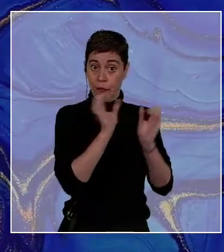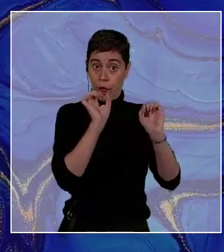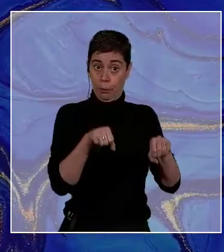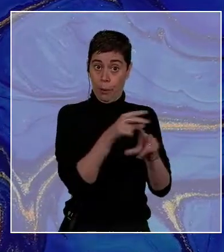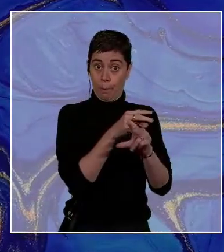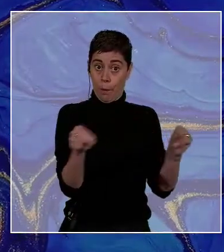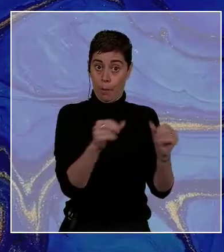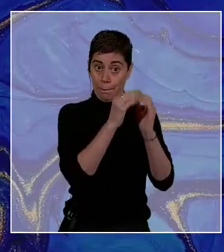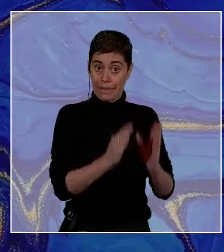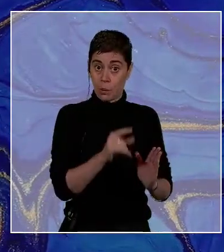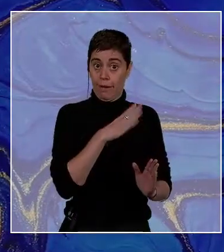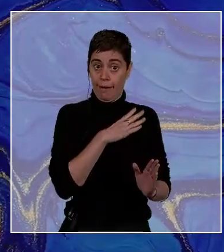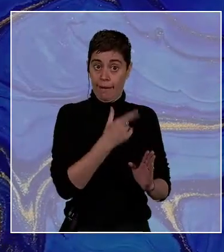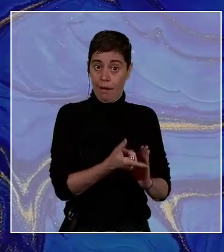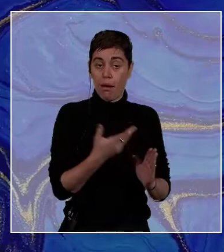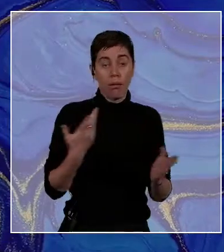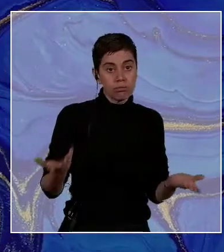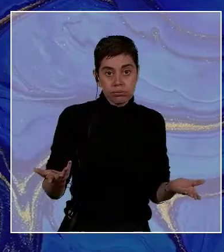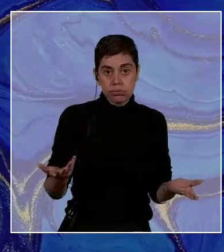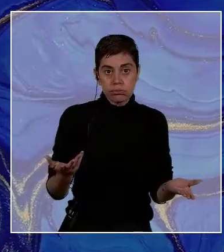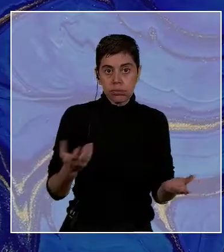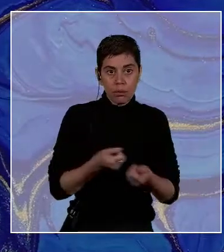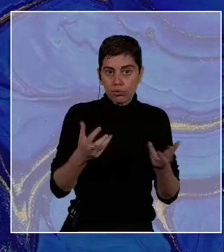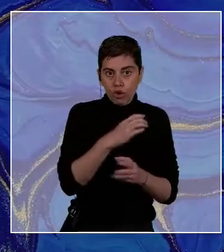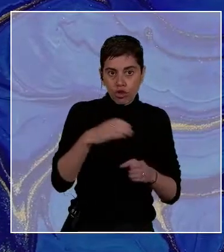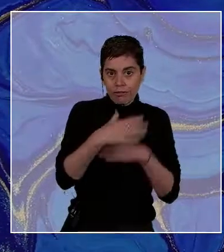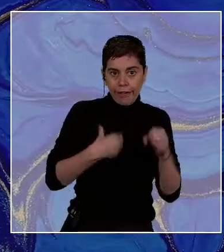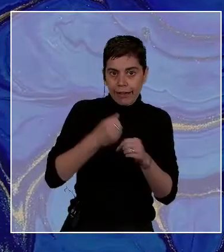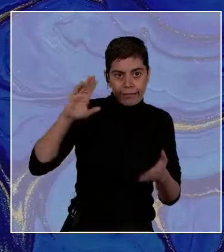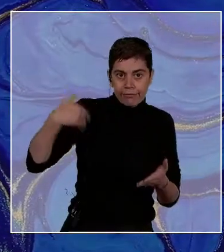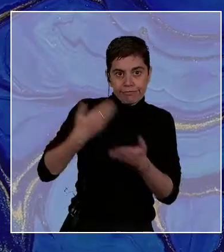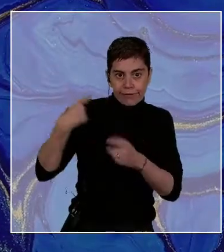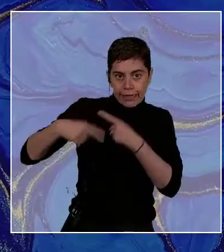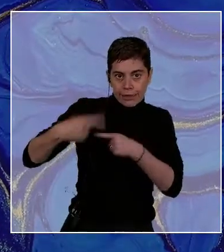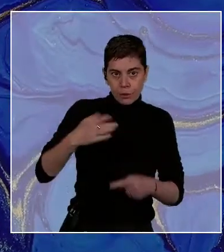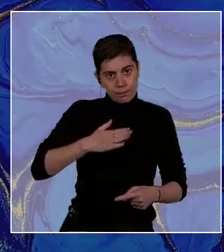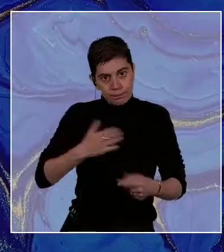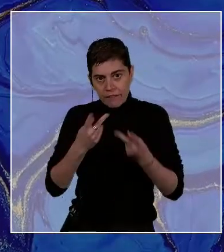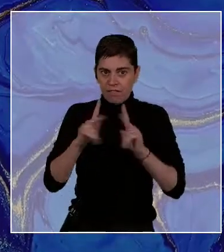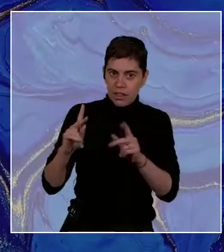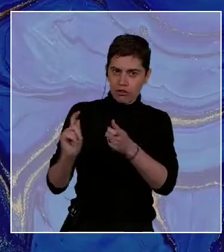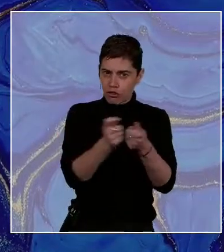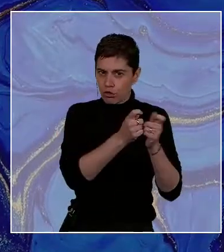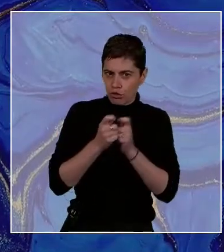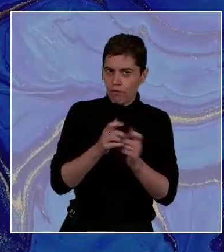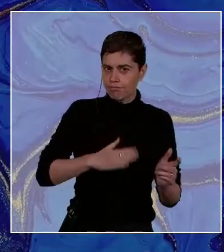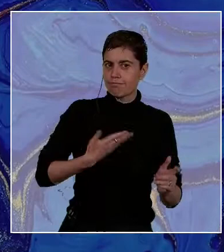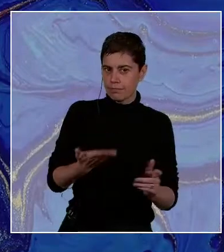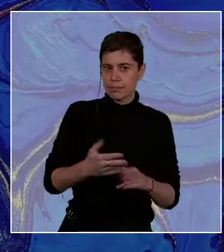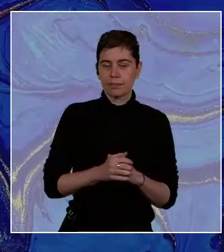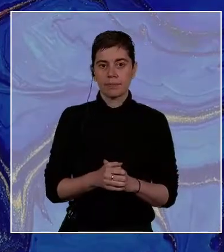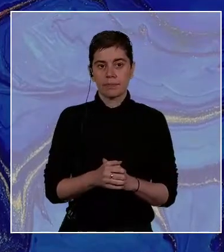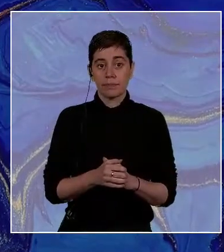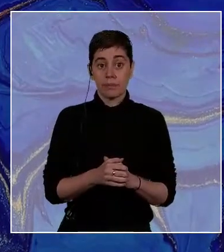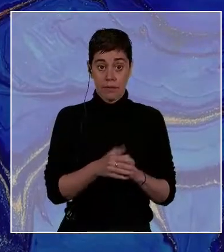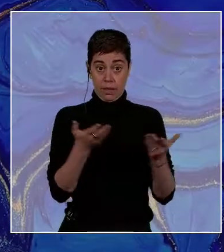foyers, et c'est une tradition qui remonte à des centaines d'années. Alors, quels sont les outils dont nous disposons? Je crois que le grand défi qui